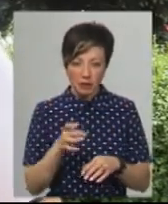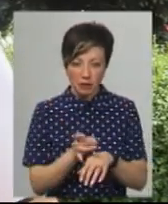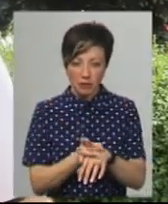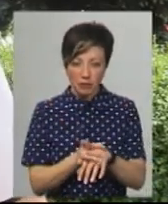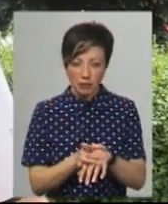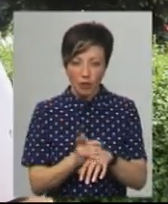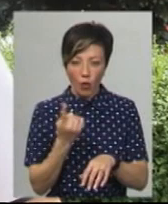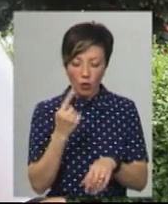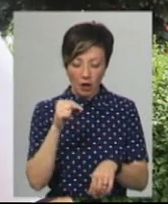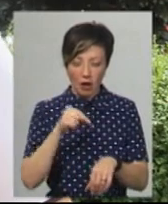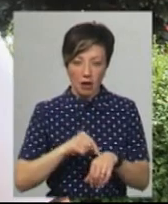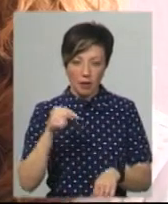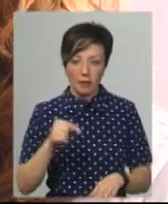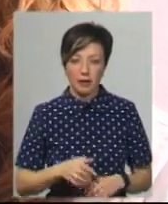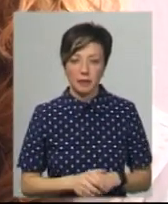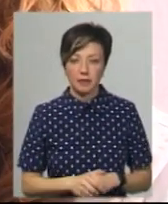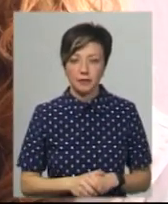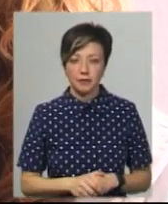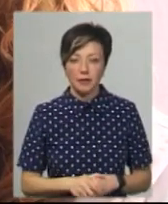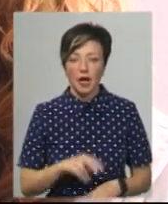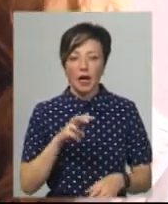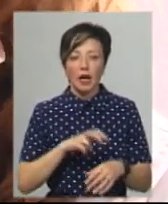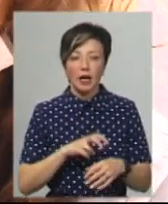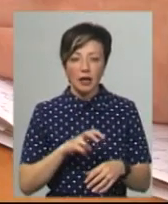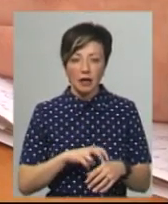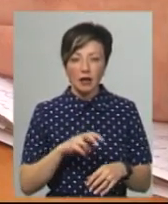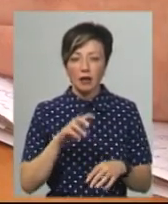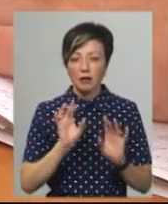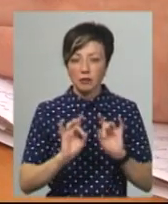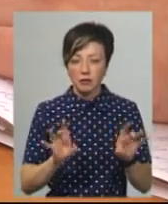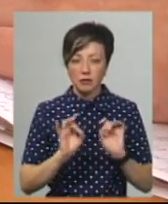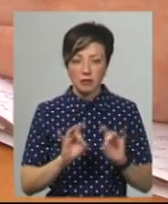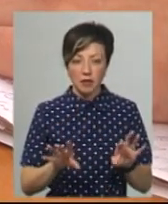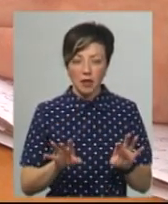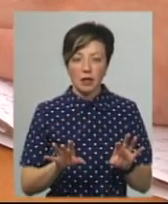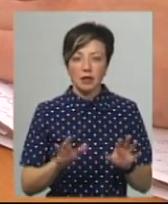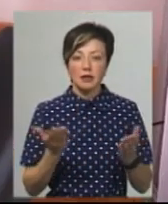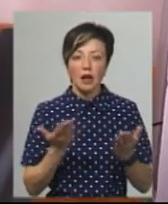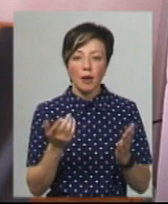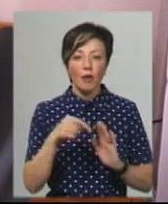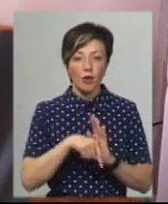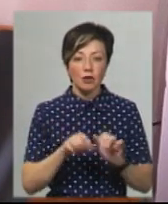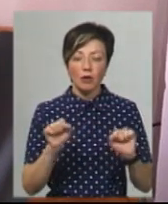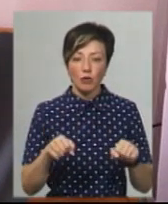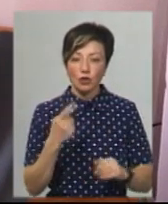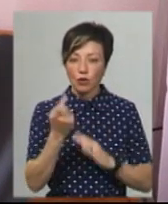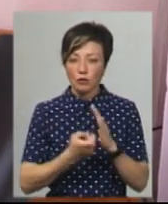діаметрі, одна крапля соку. Лікарка-імунолог Людмила Поліщук розповідає, за якими ознаками